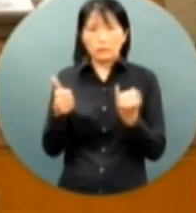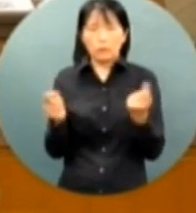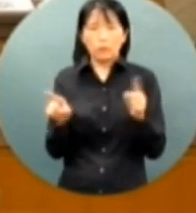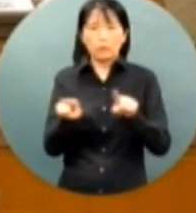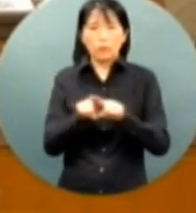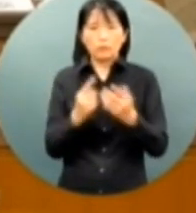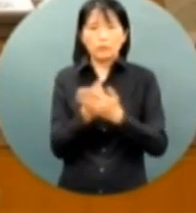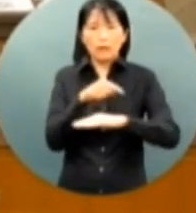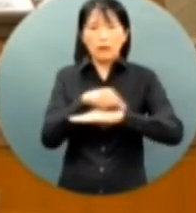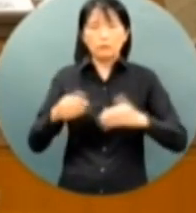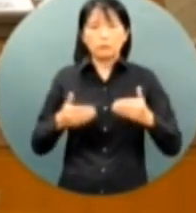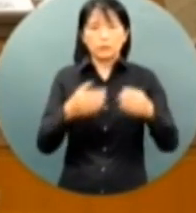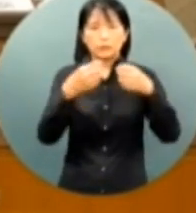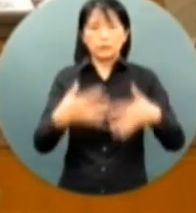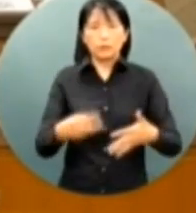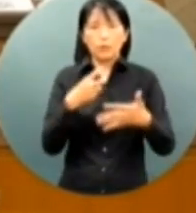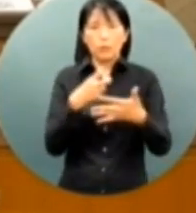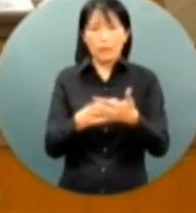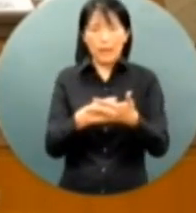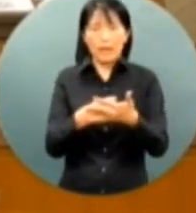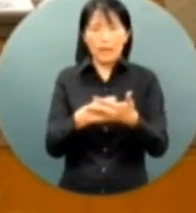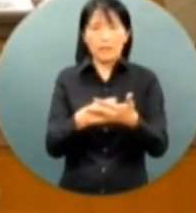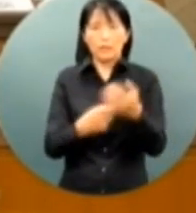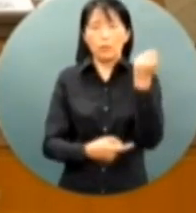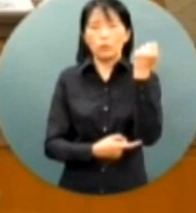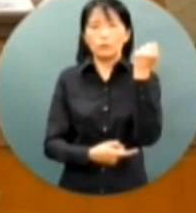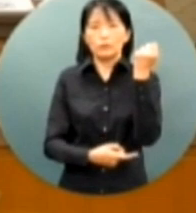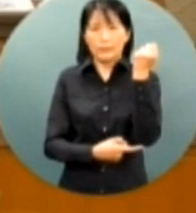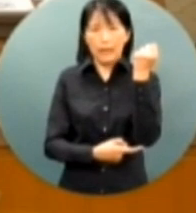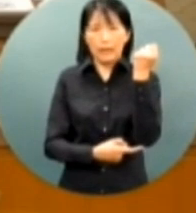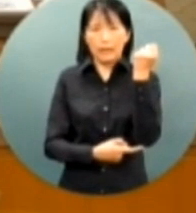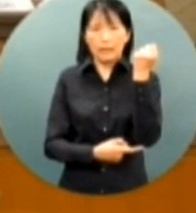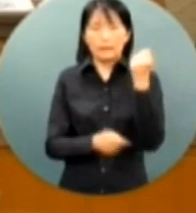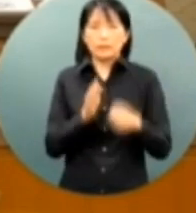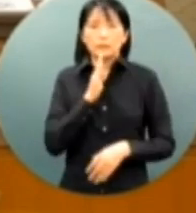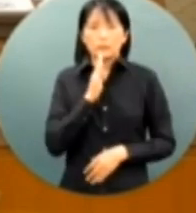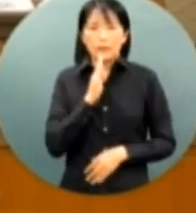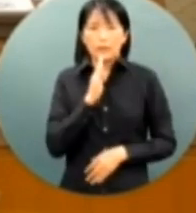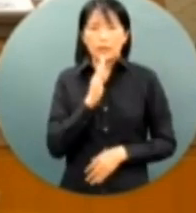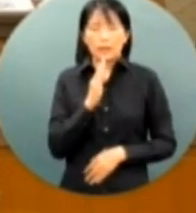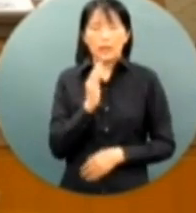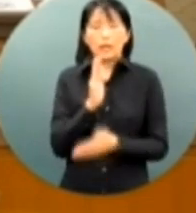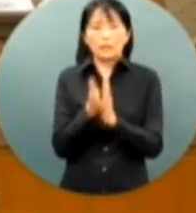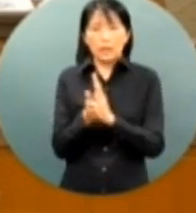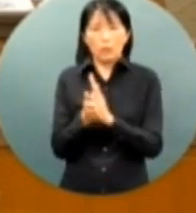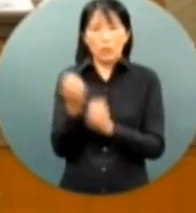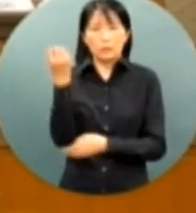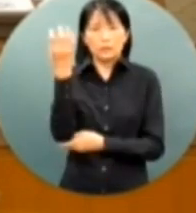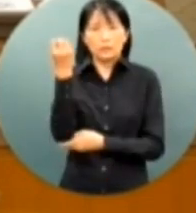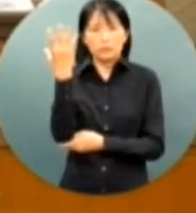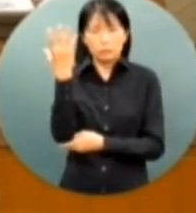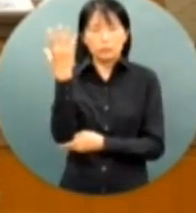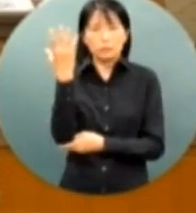参画推進条例にもの規定に基づきます、実は県の広報物のガイドラインをこれを作成を